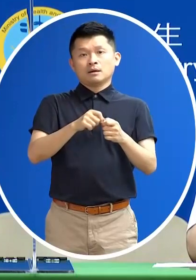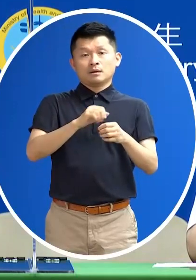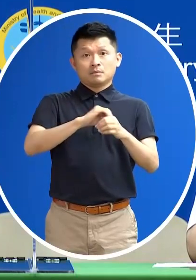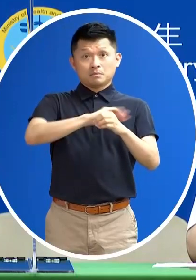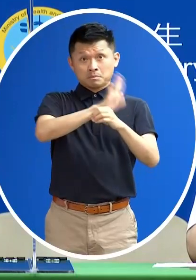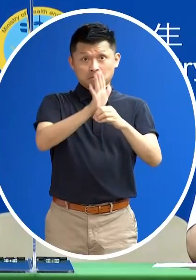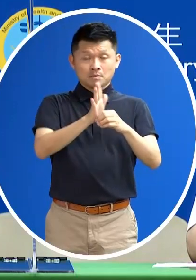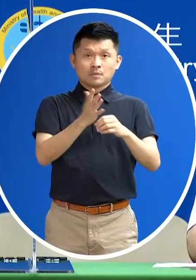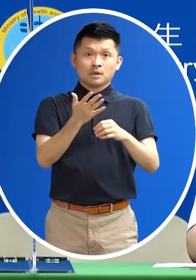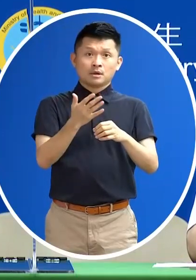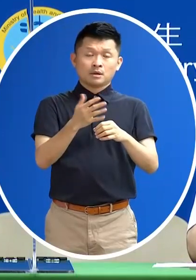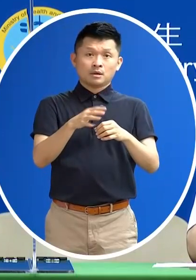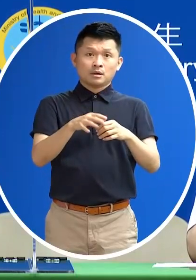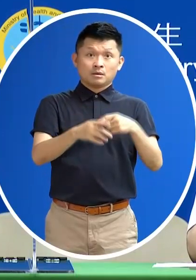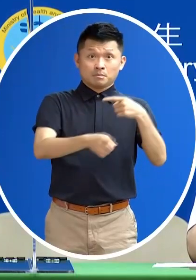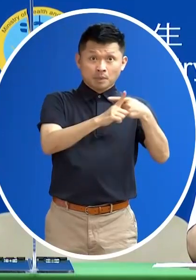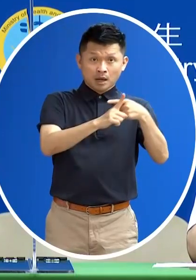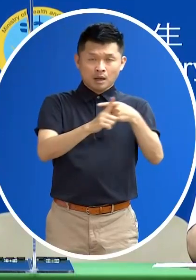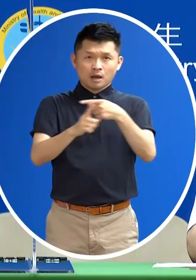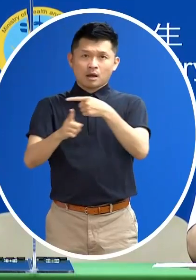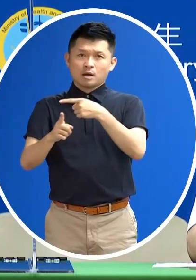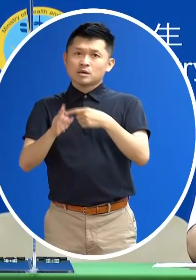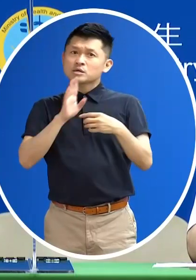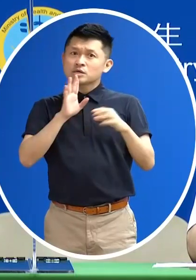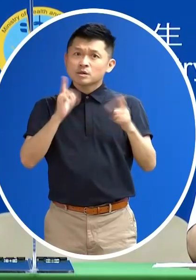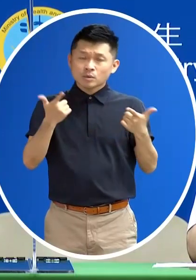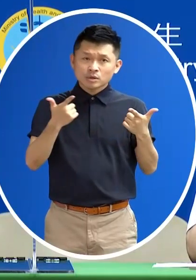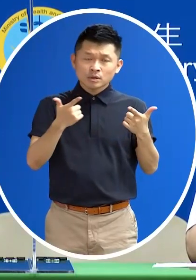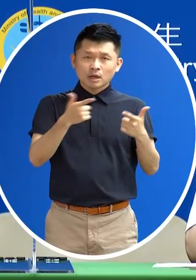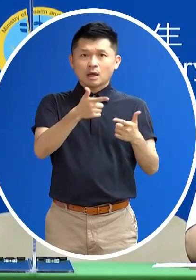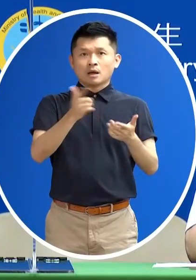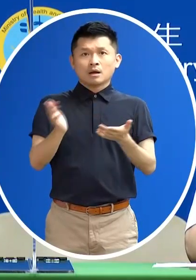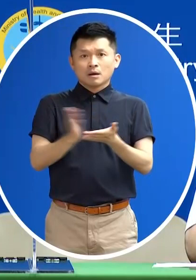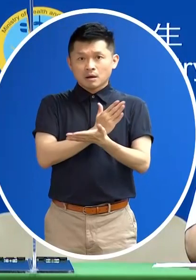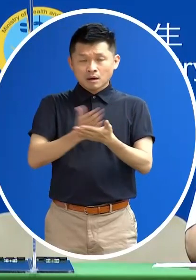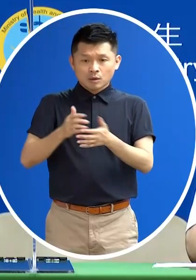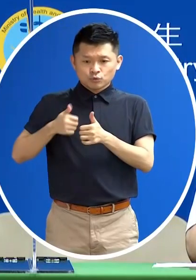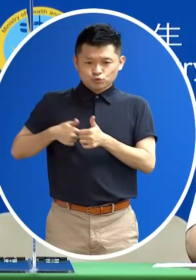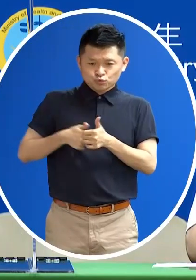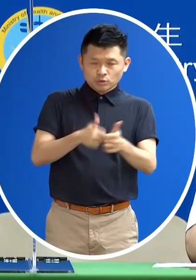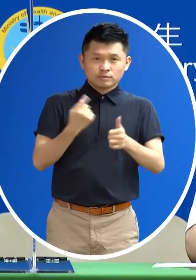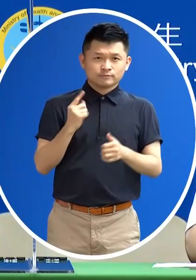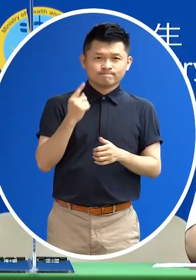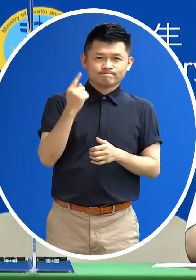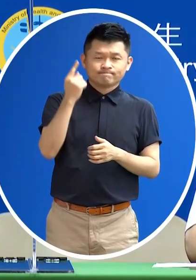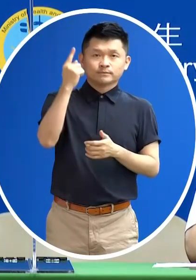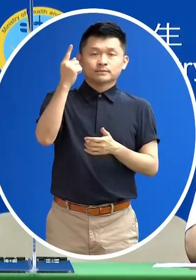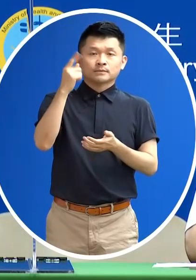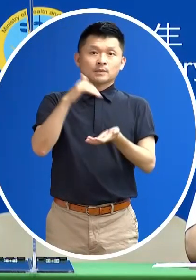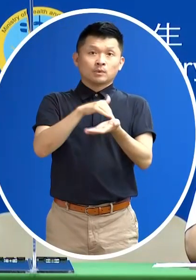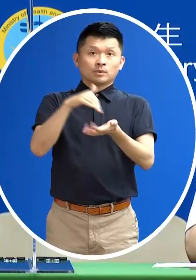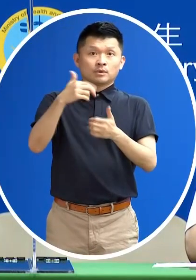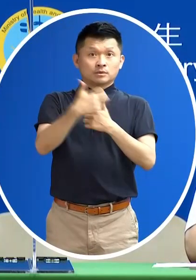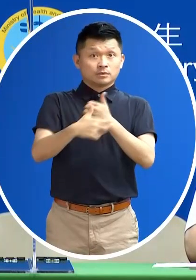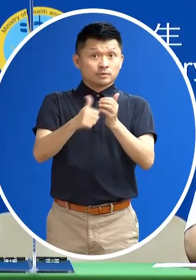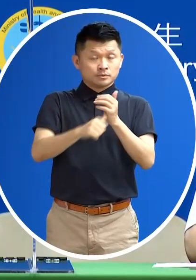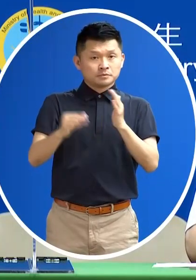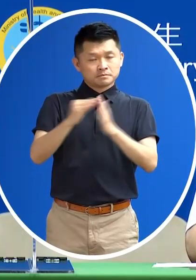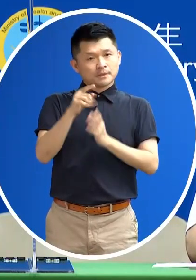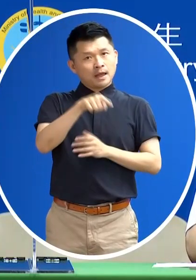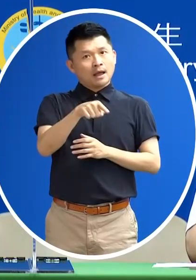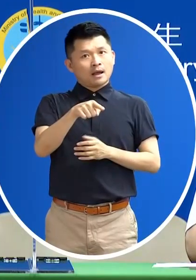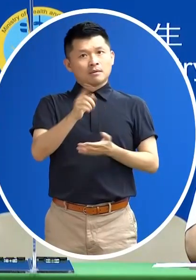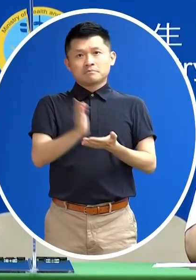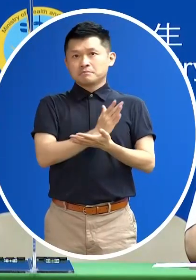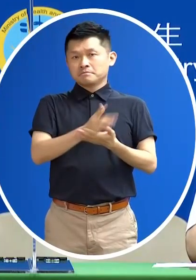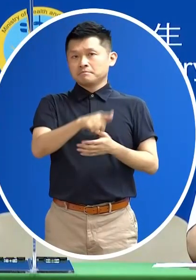是先前先后的差异，然后所以在经过回溯之后有经卫生局这边研判排除